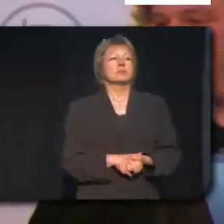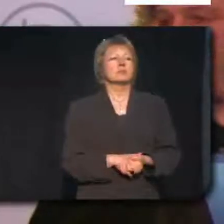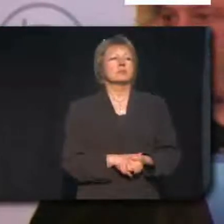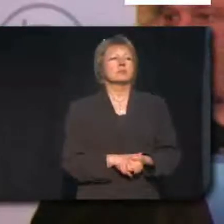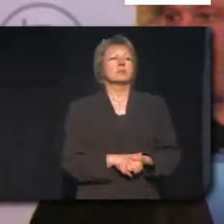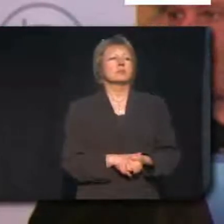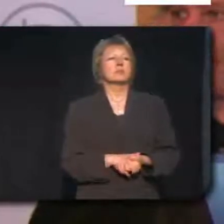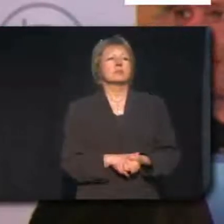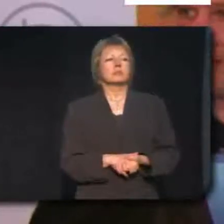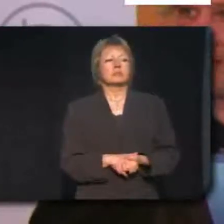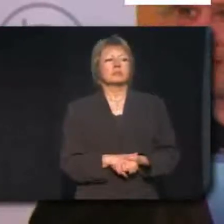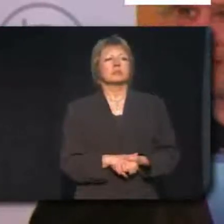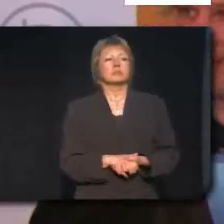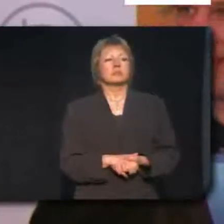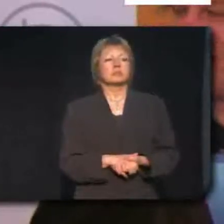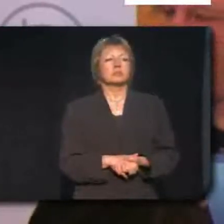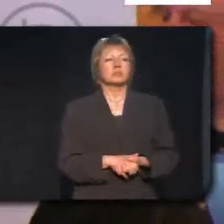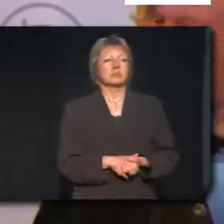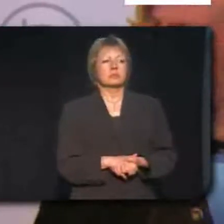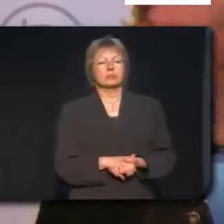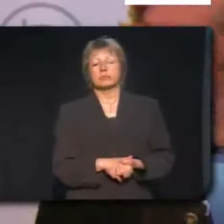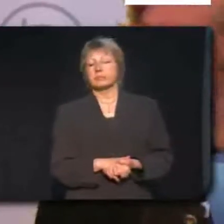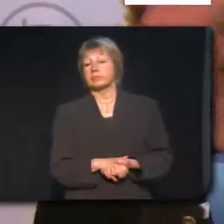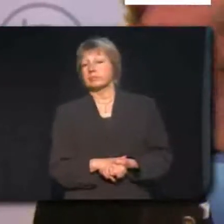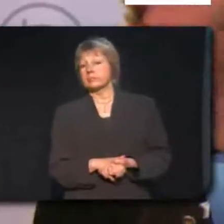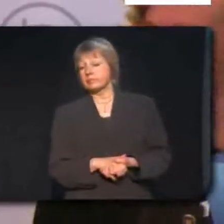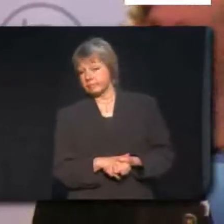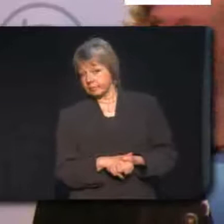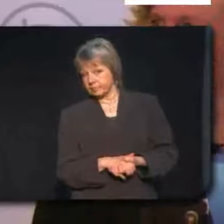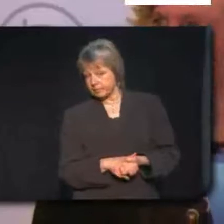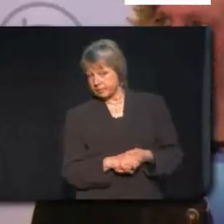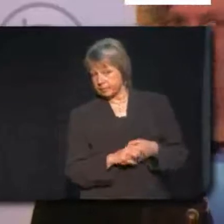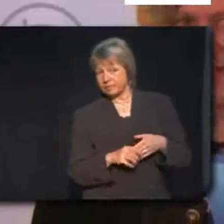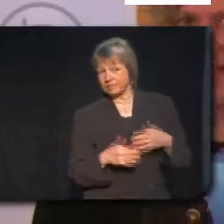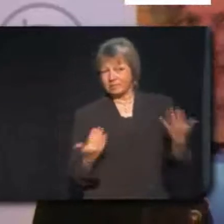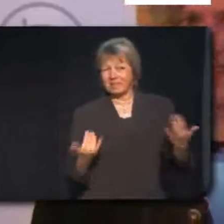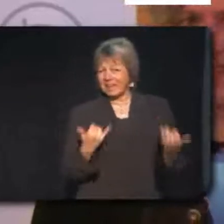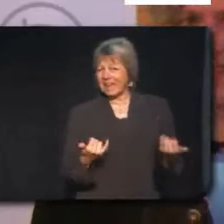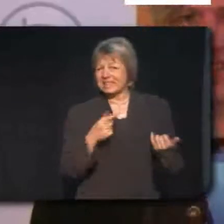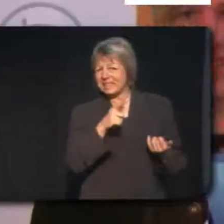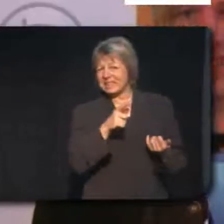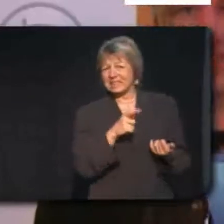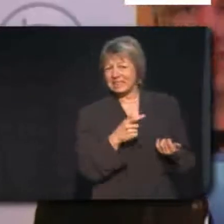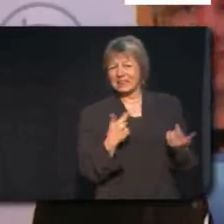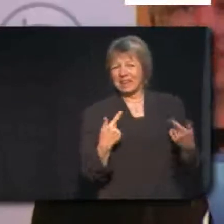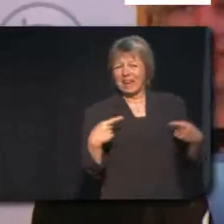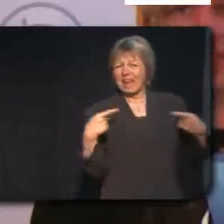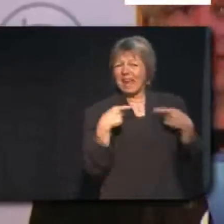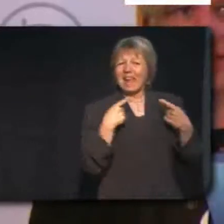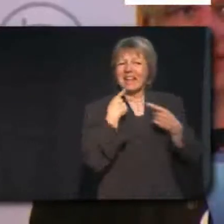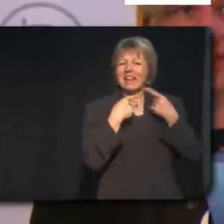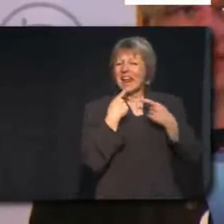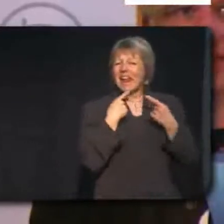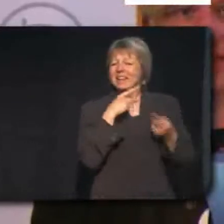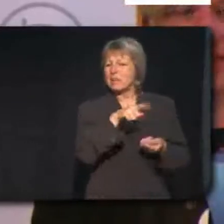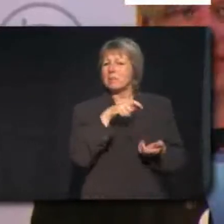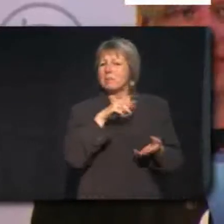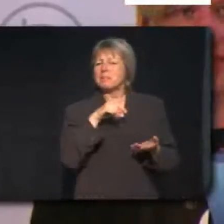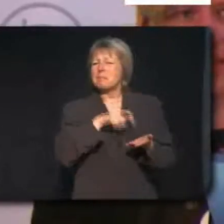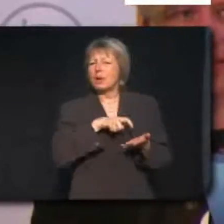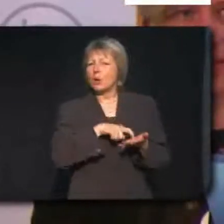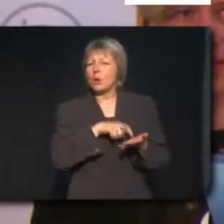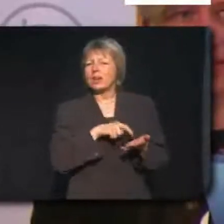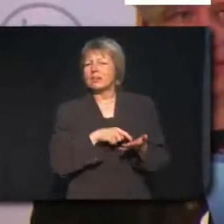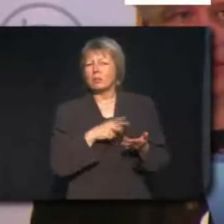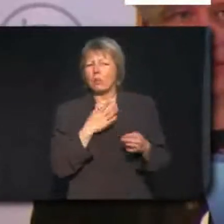okay es gibt eine begründete gegen Rede gegen einen Meinungsbild oder gegen was ich sehe gerade keinen Punkt gegen den nasse eine begründete gegen Rede